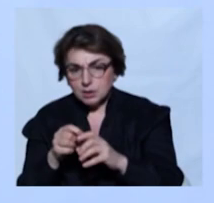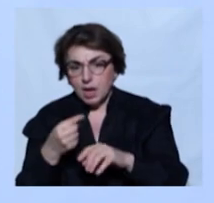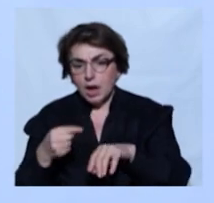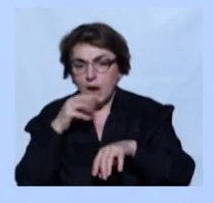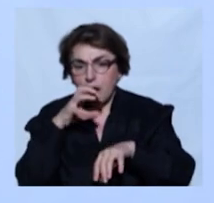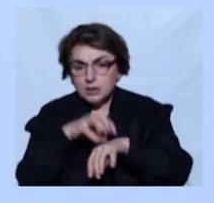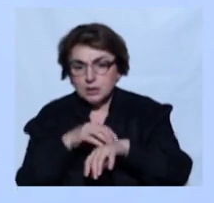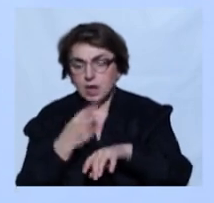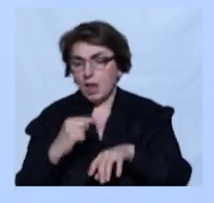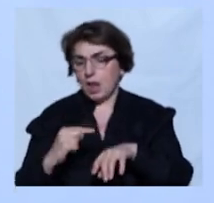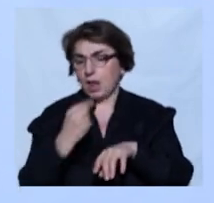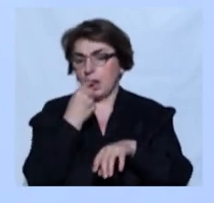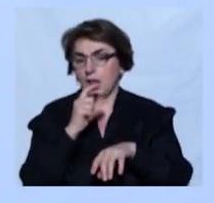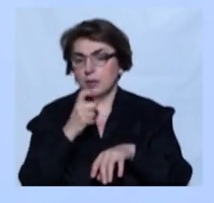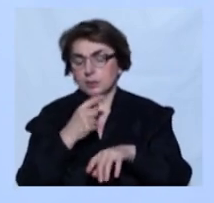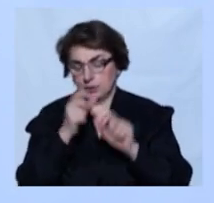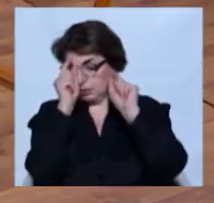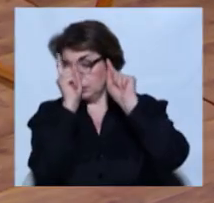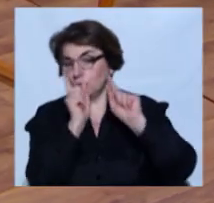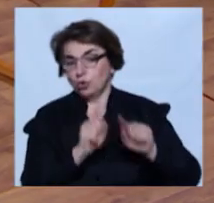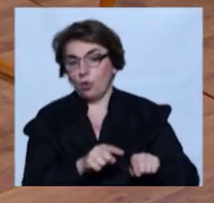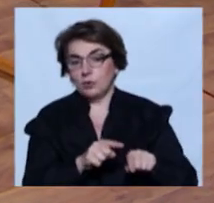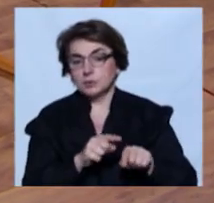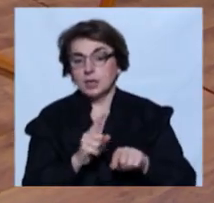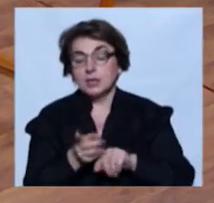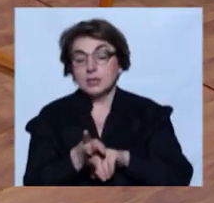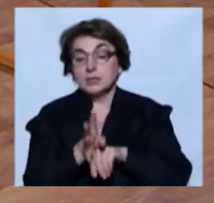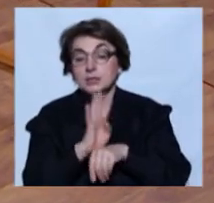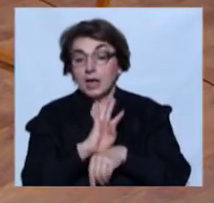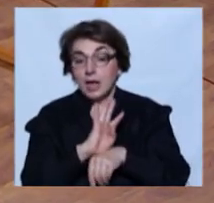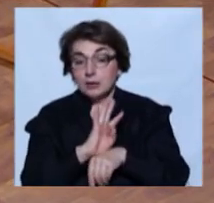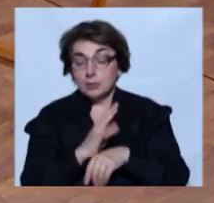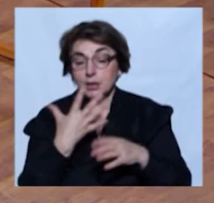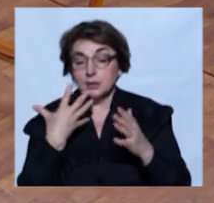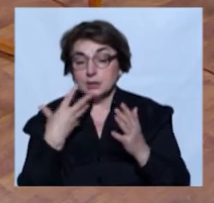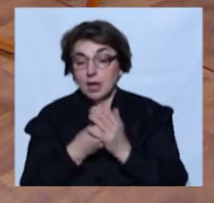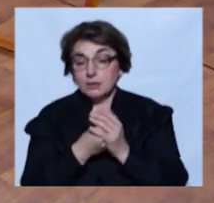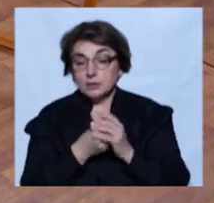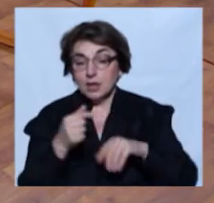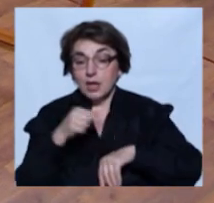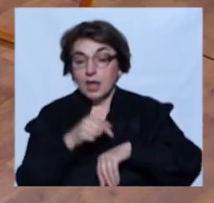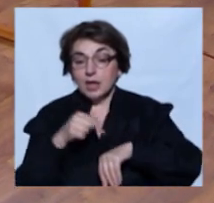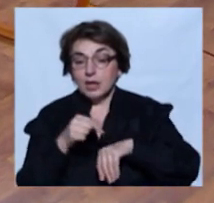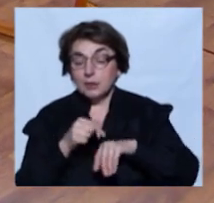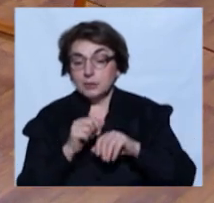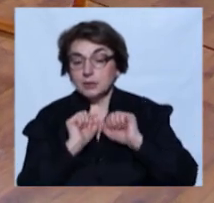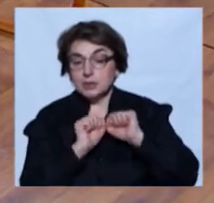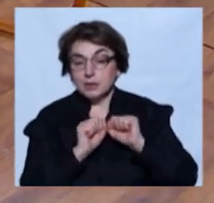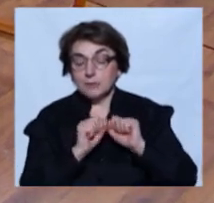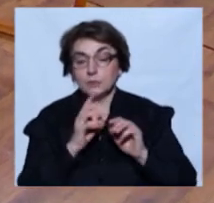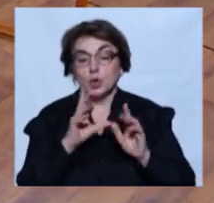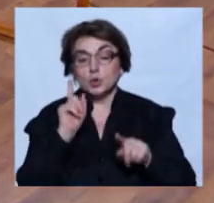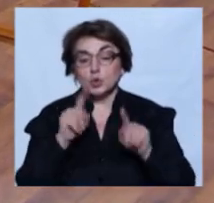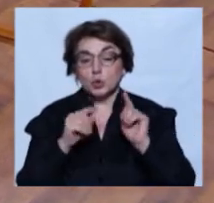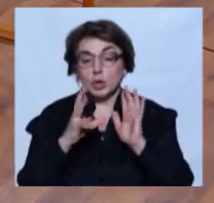და ის ზღარბს თავს ანებებს. ესე იგი, ზღარბი თავს ეკლებით იცავს. ზოგიერთი ძუძუმწოვარი ცხოველი თავს